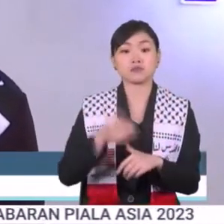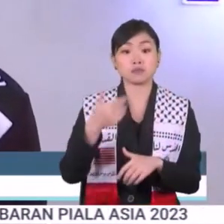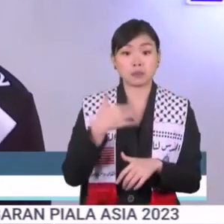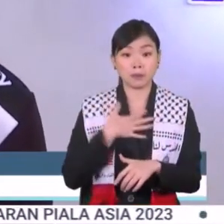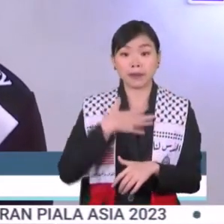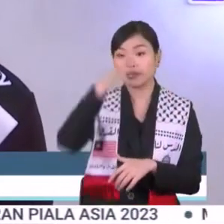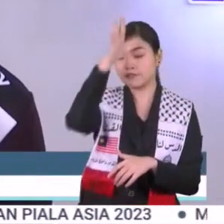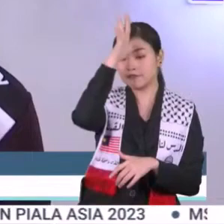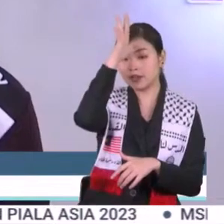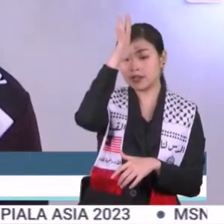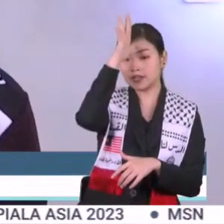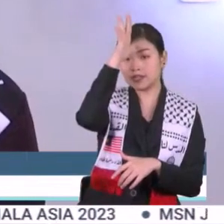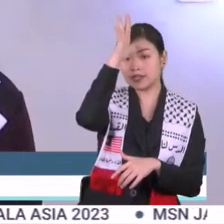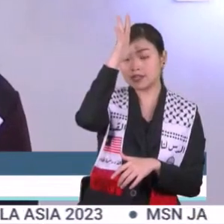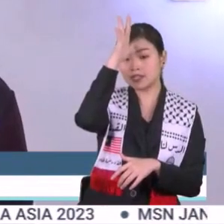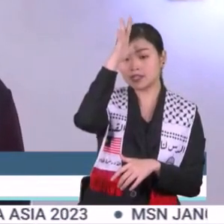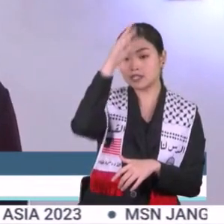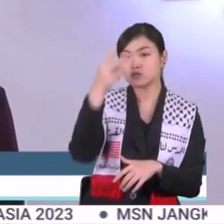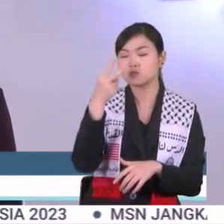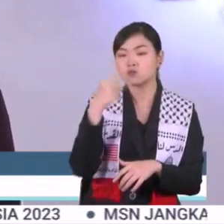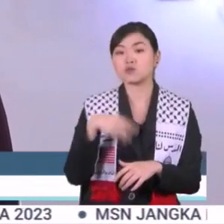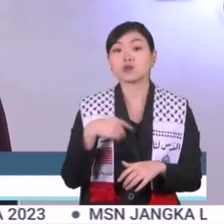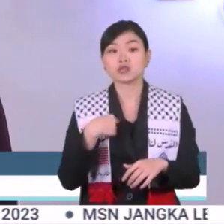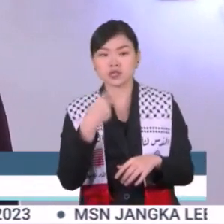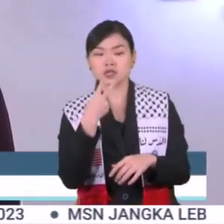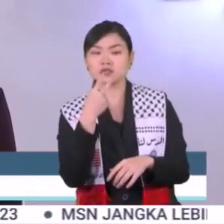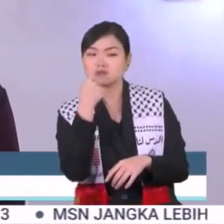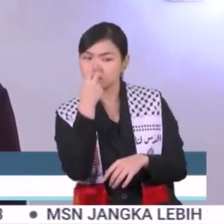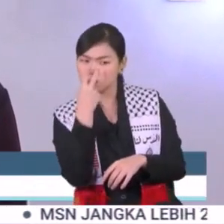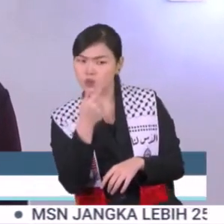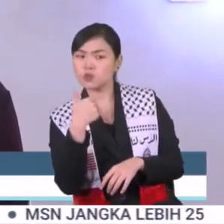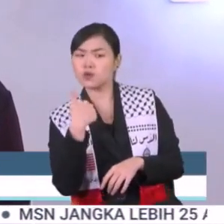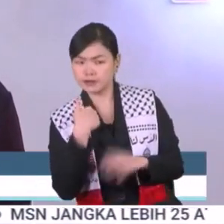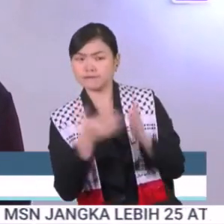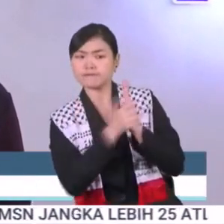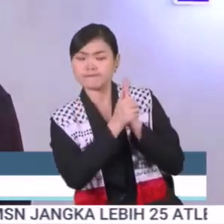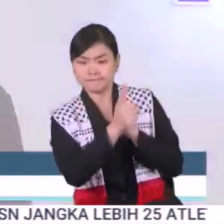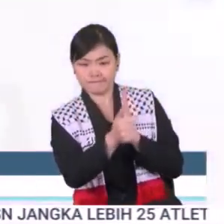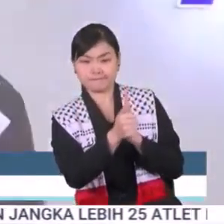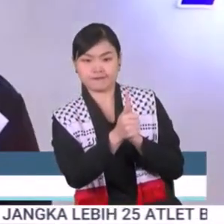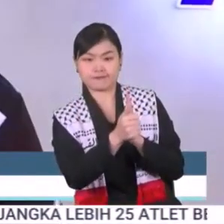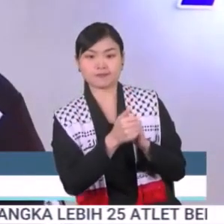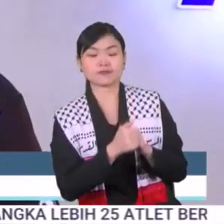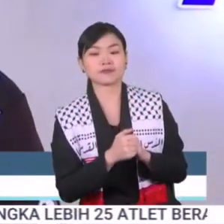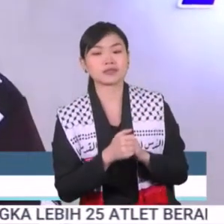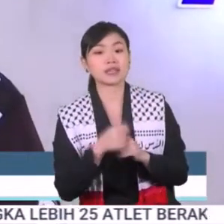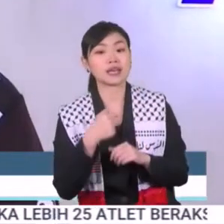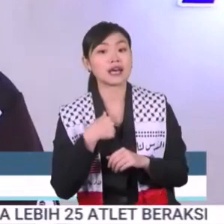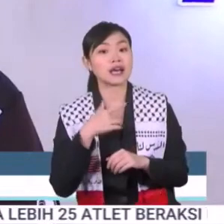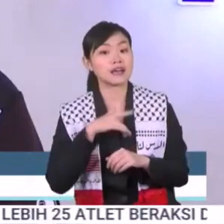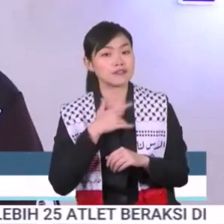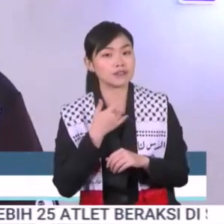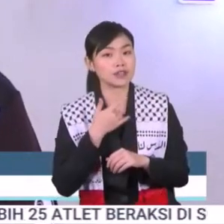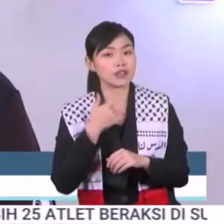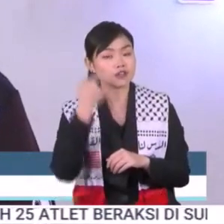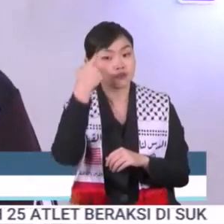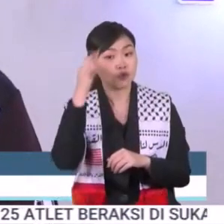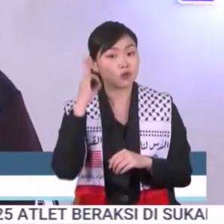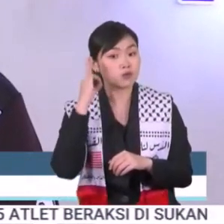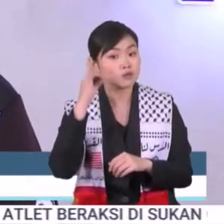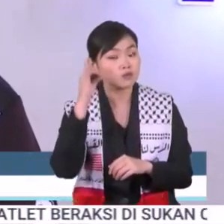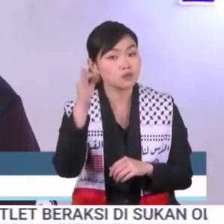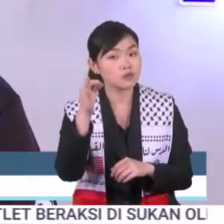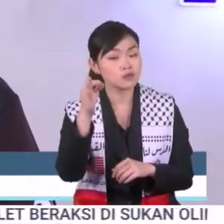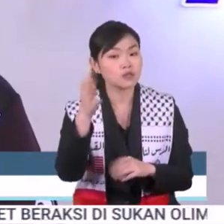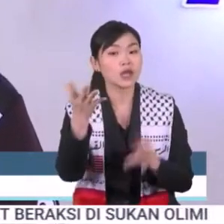gangsa8 alih dah aah nampak alih kelebihan alih tu aah Sema macam support alih Al rasa mampu untuk masa depan alih dan alih rasa